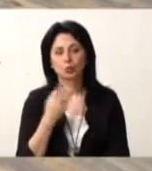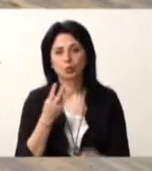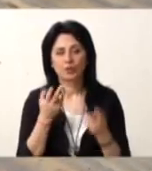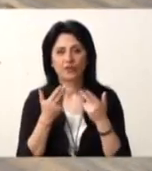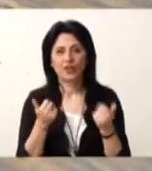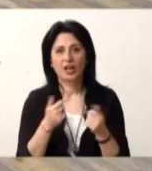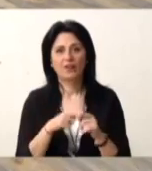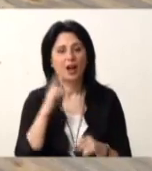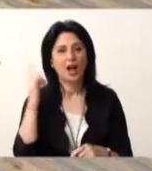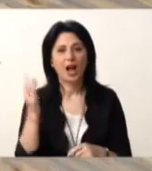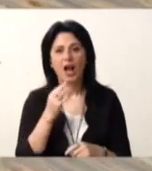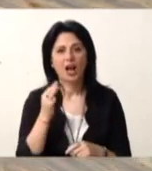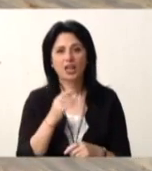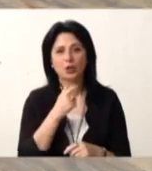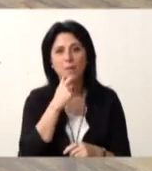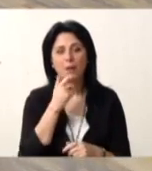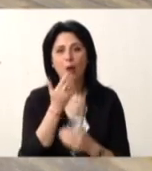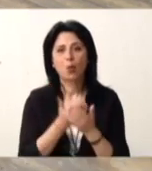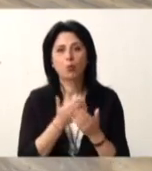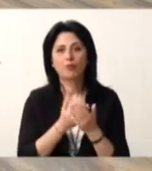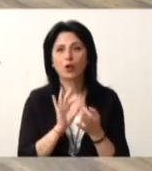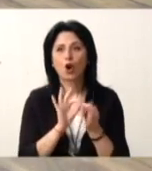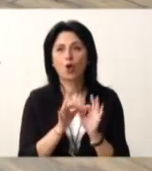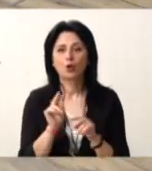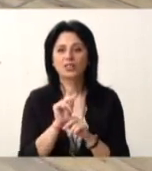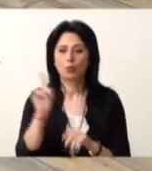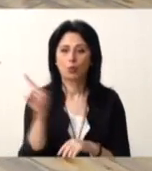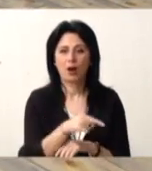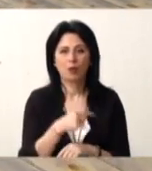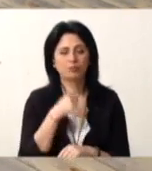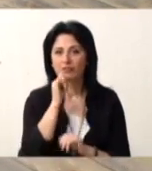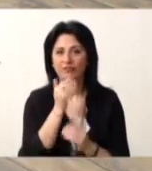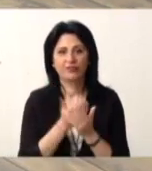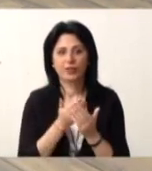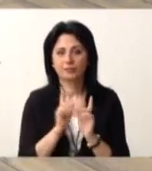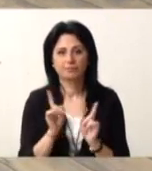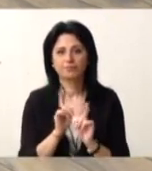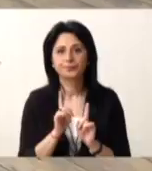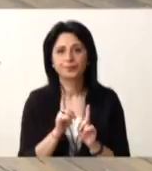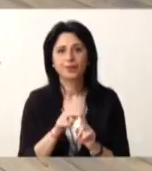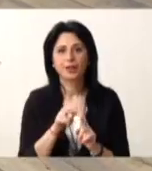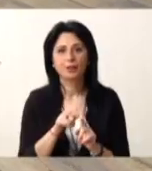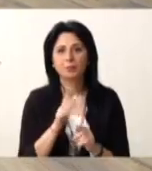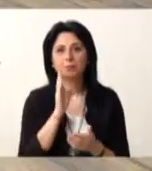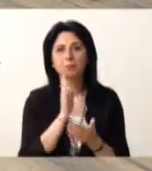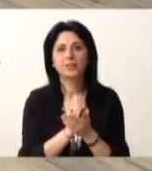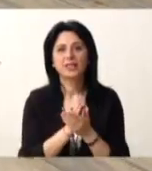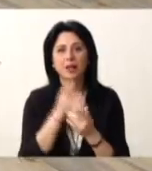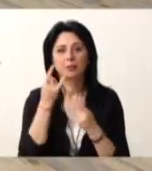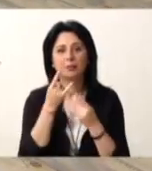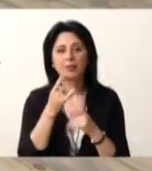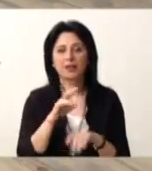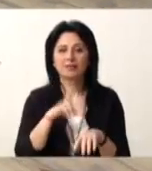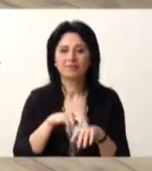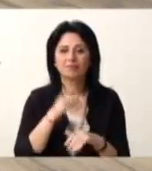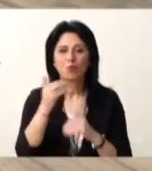რომ არასოდეს ვურჩევთ მაყურებელს კონკრეტულ სამკურნალო საშუალებას და ზოგადად არ ვსვამთ პირდაპირ ეთერში